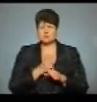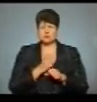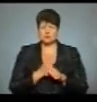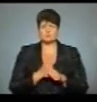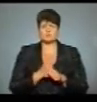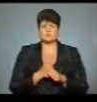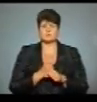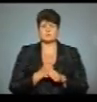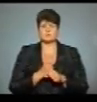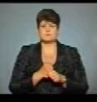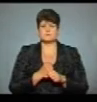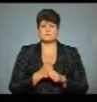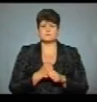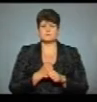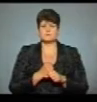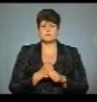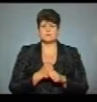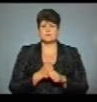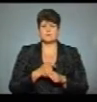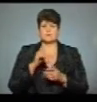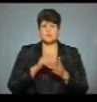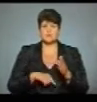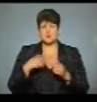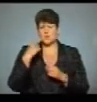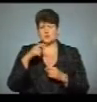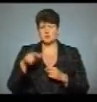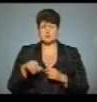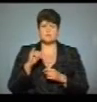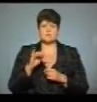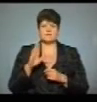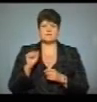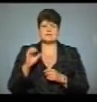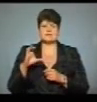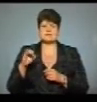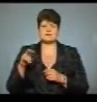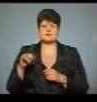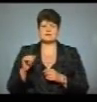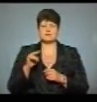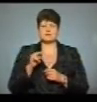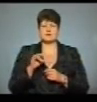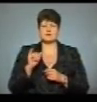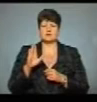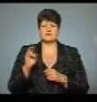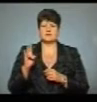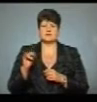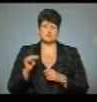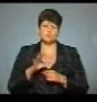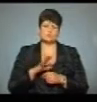безперервного засідання. Довірена особа кандидата Ігоря Васильєва Павло Іванечко був